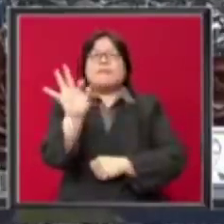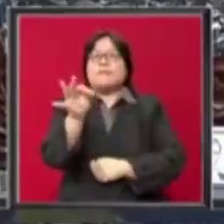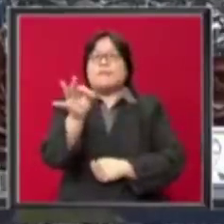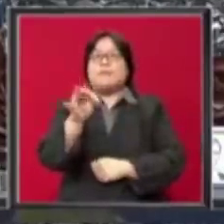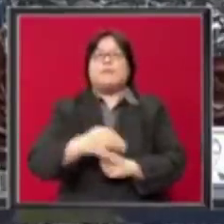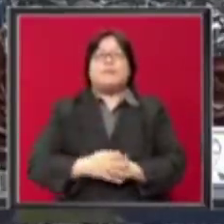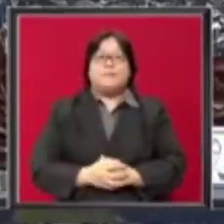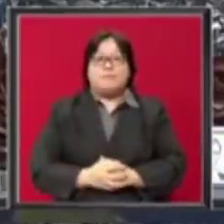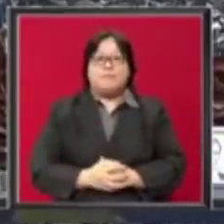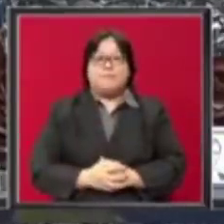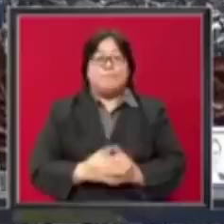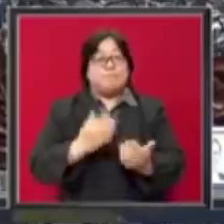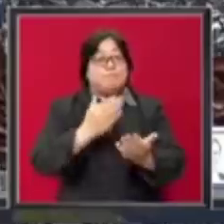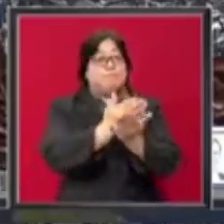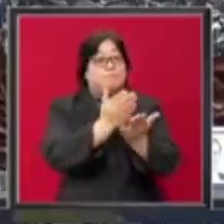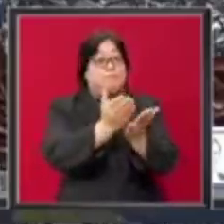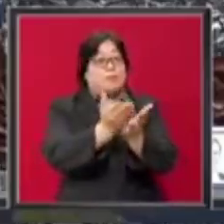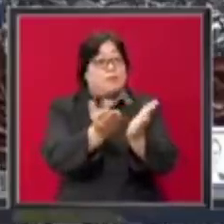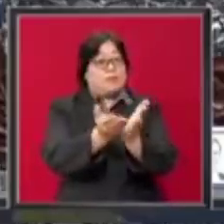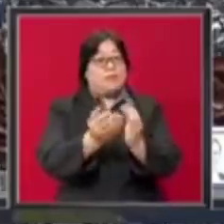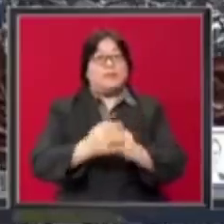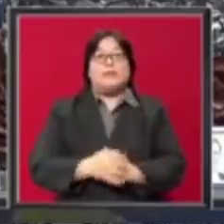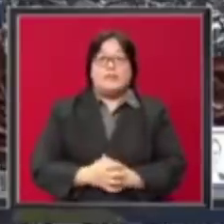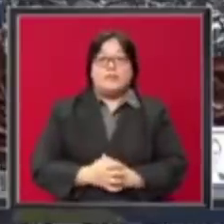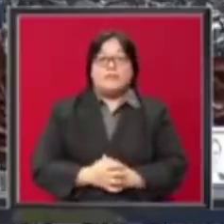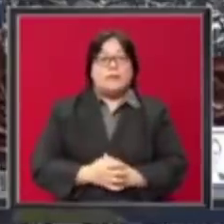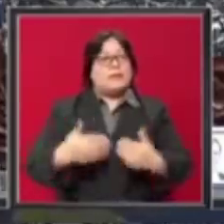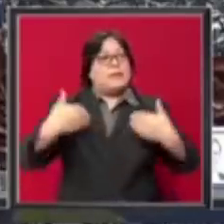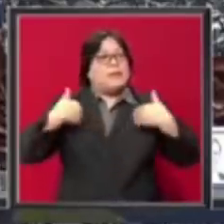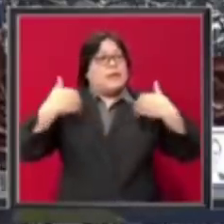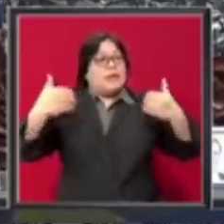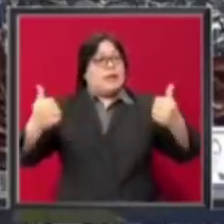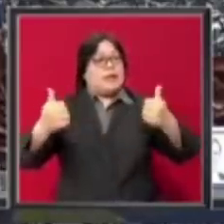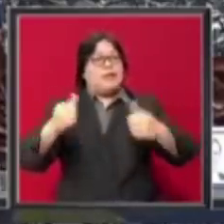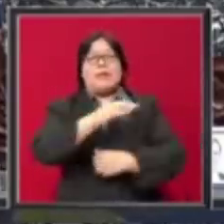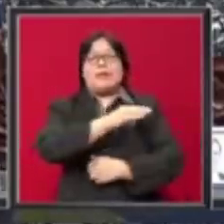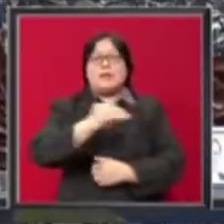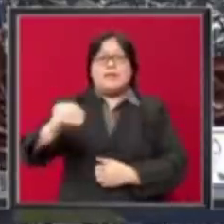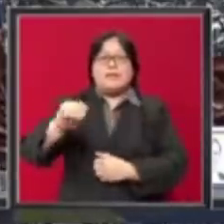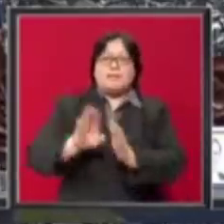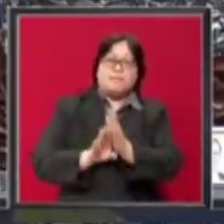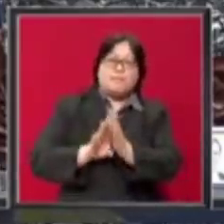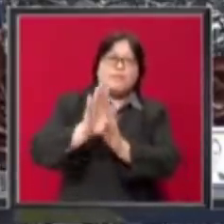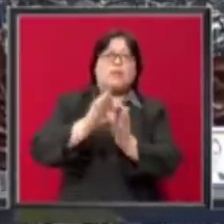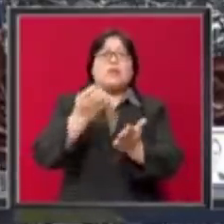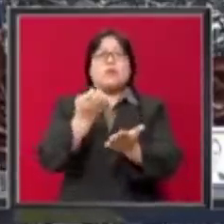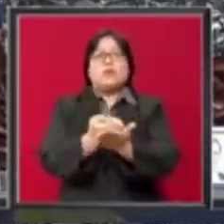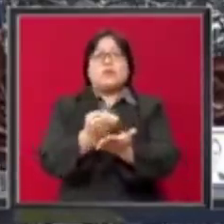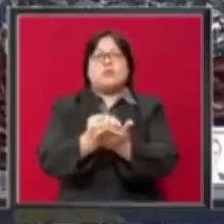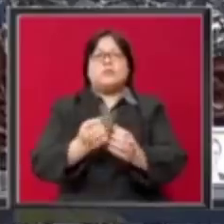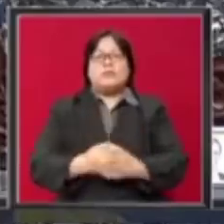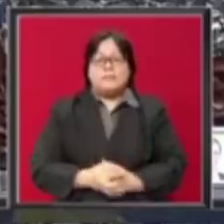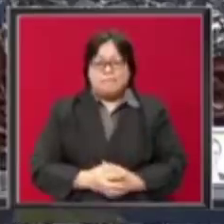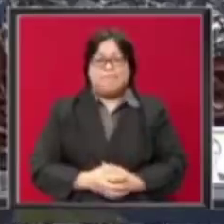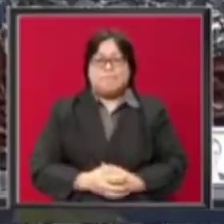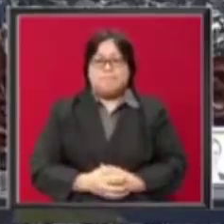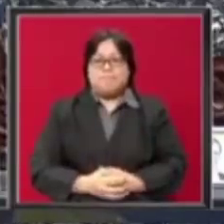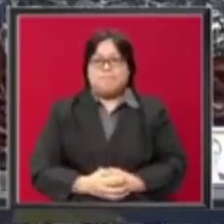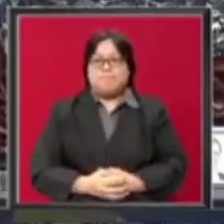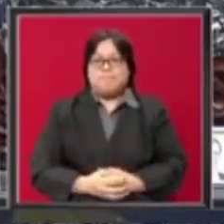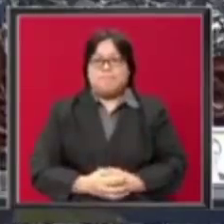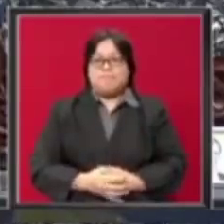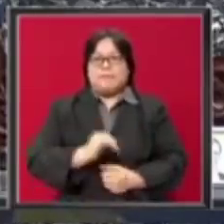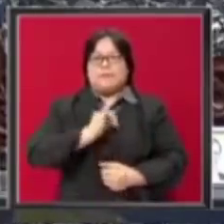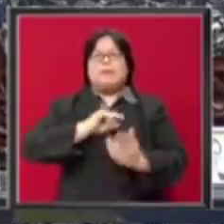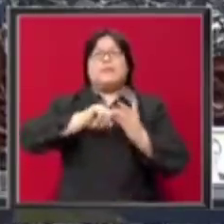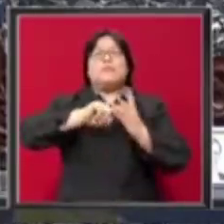segi belanjawan, penekanan aspek kesihatan dan lonjakan ekonomi yang disebut.